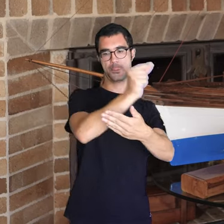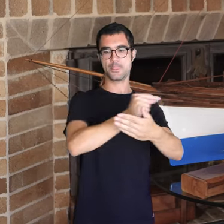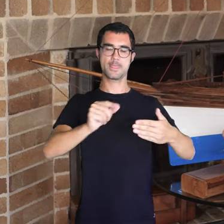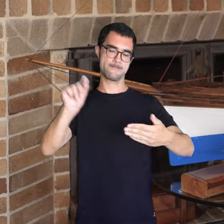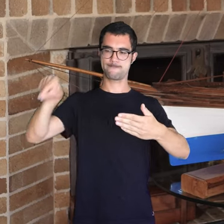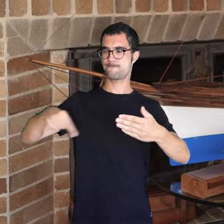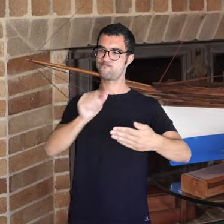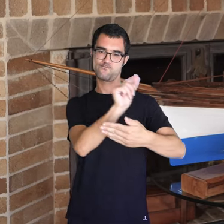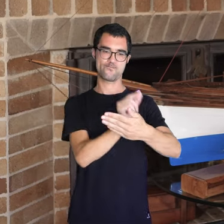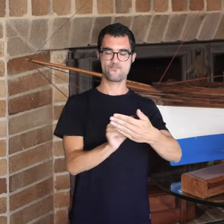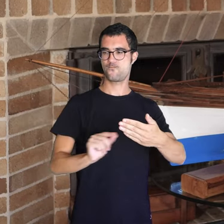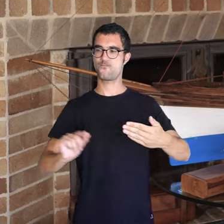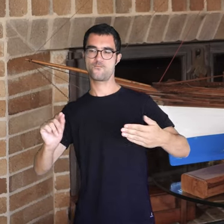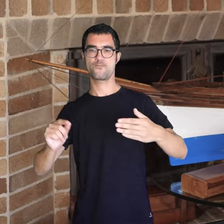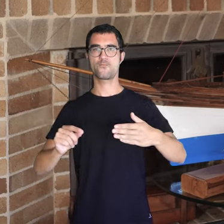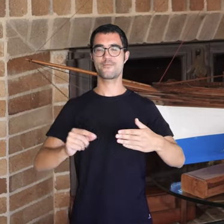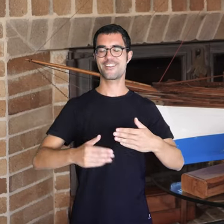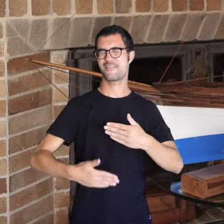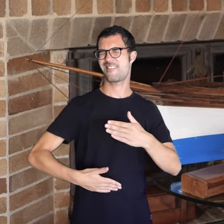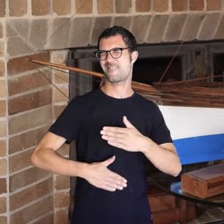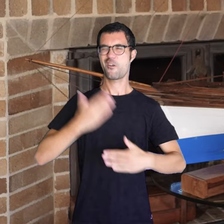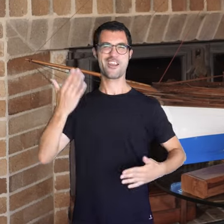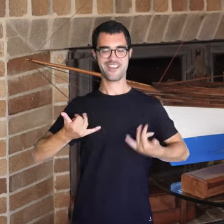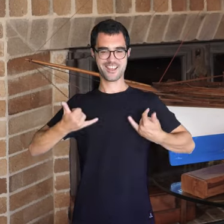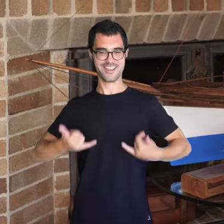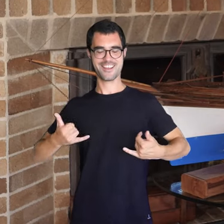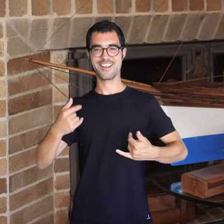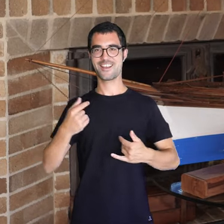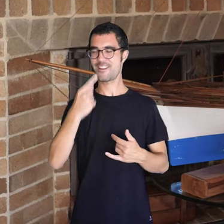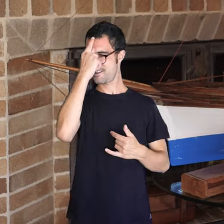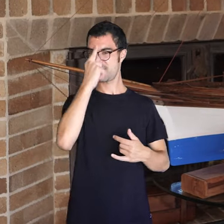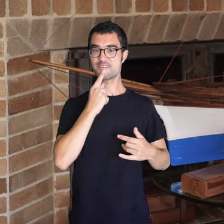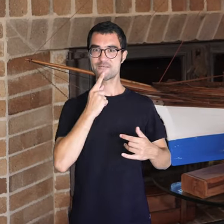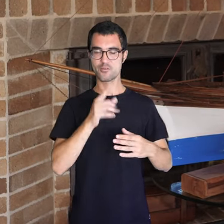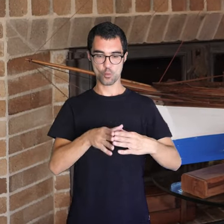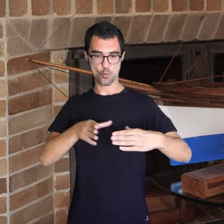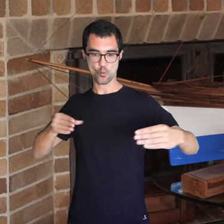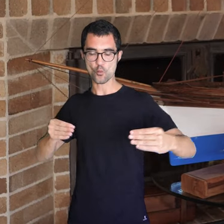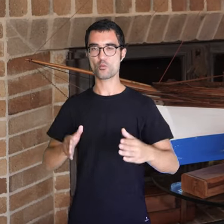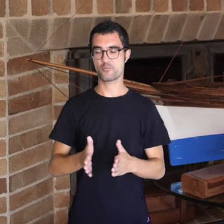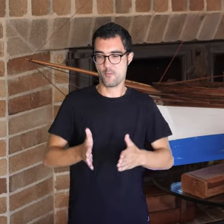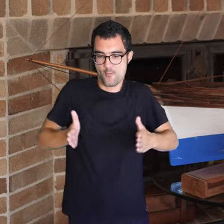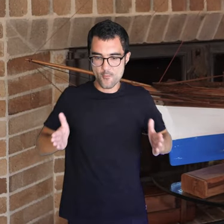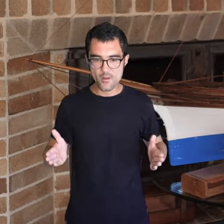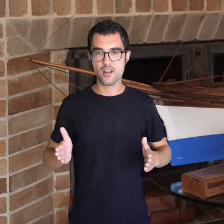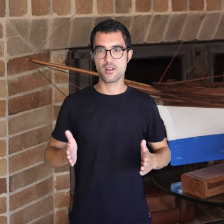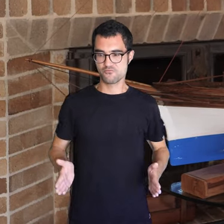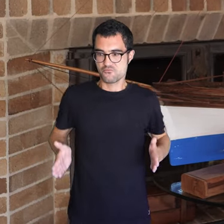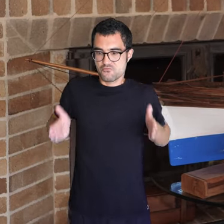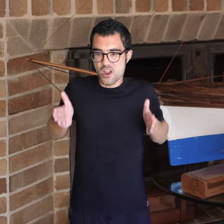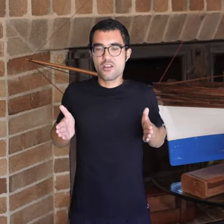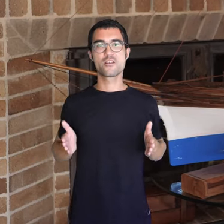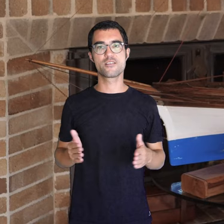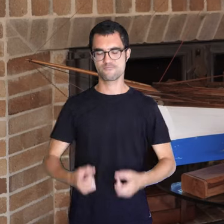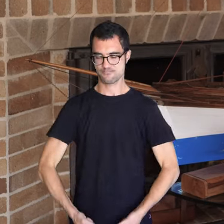fer-vos un poc més moderns, és a dir, dar-vos un poc més de màniga, un poc més de mura i